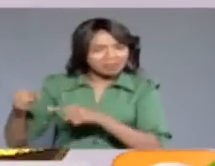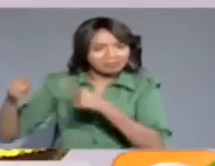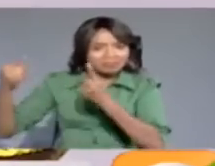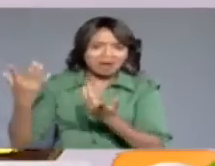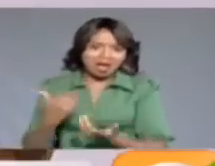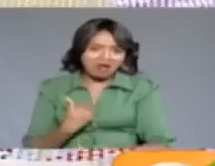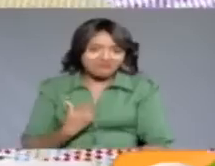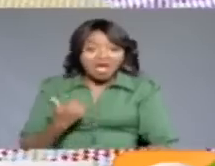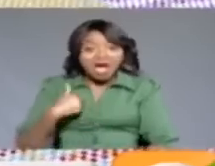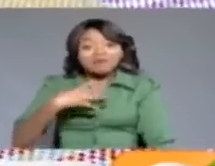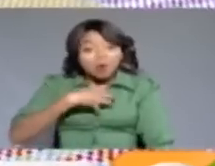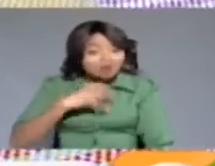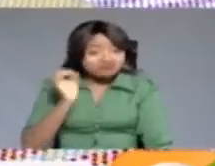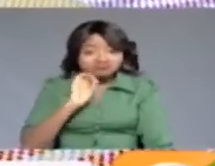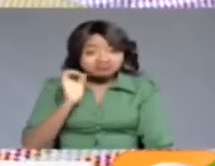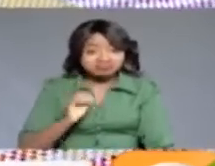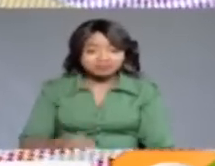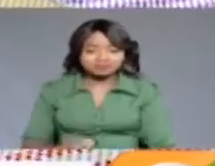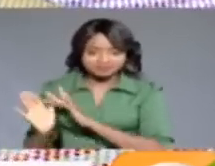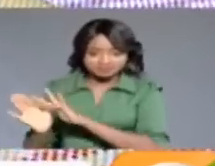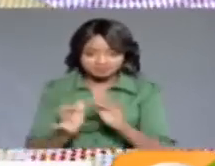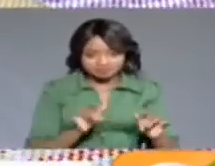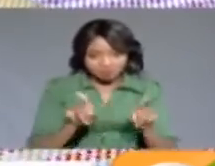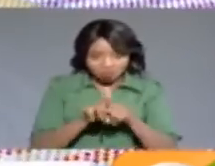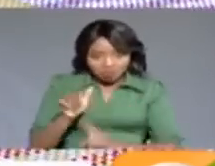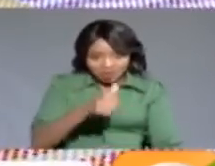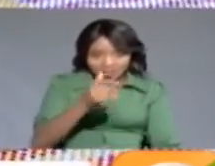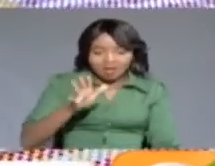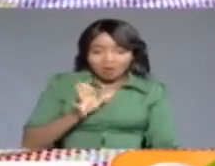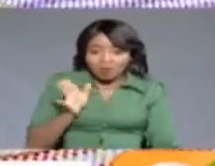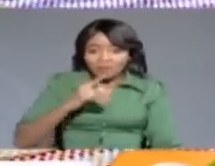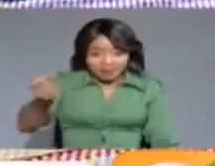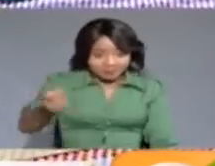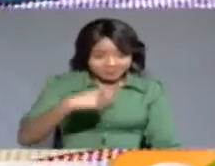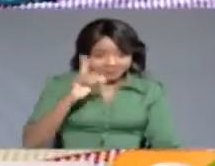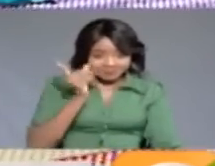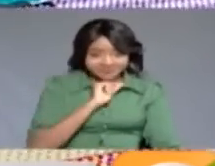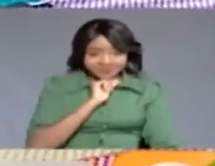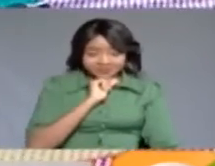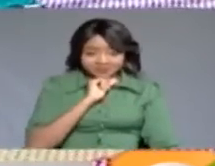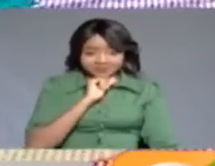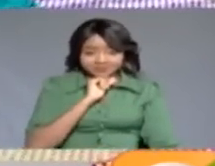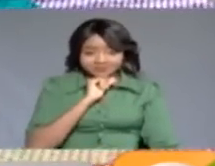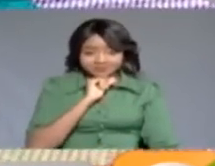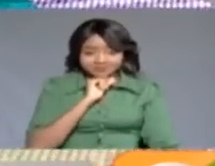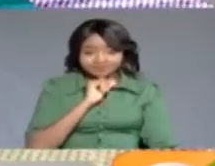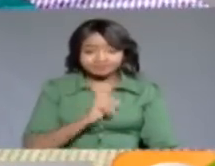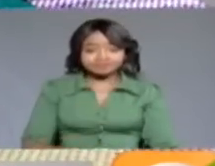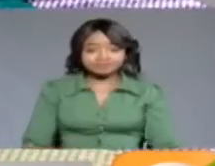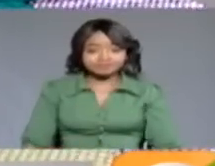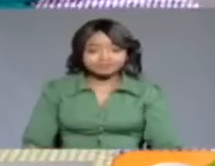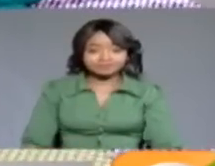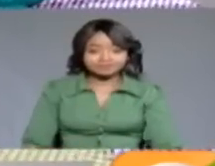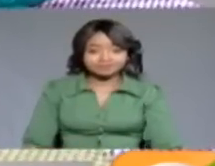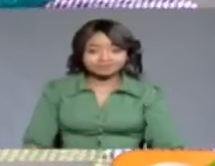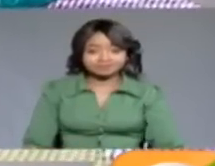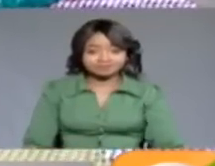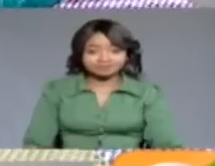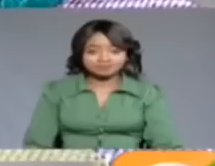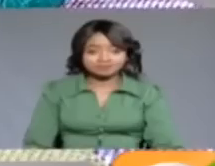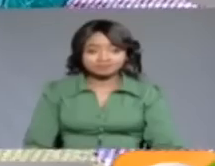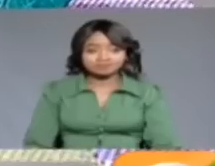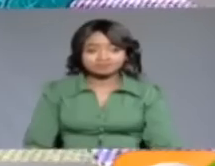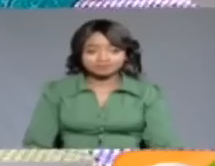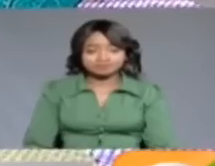off. Na Bi Msafwari hapa kuna binti pia anauliza swali, mawaidha mazuri haya, mwanaume pia ajiulize pengine makosa kila mara sio mwanamke pale. Inakuwa ni